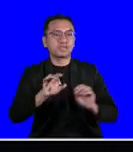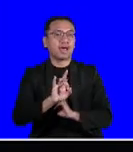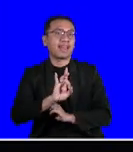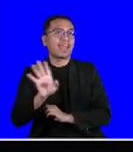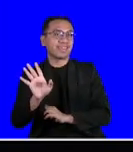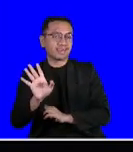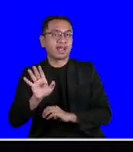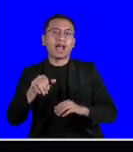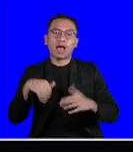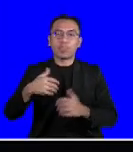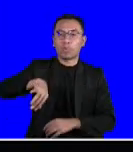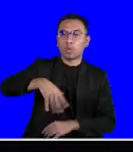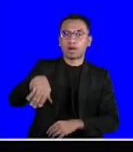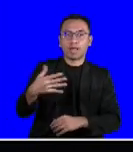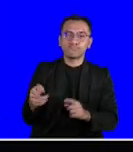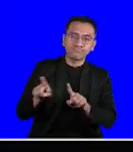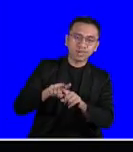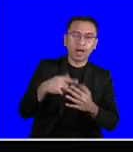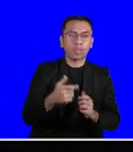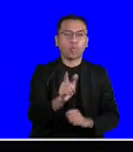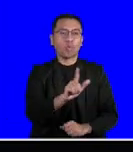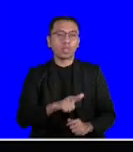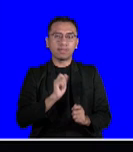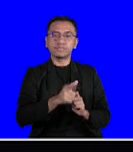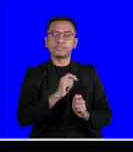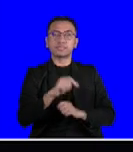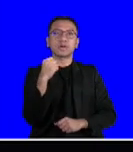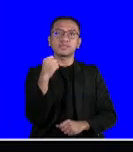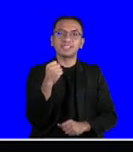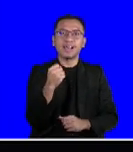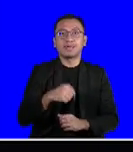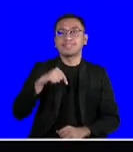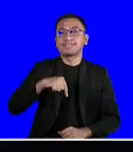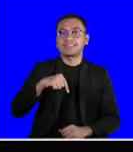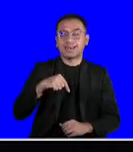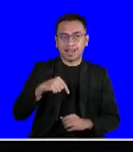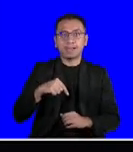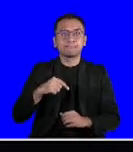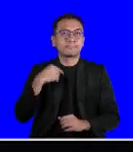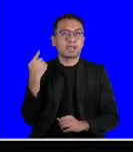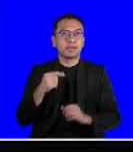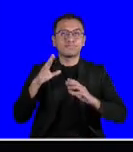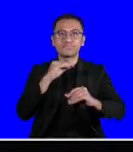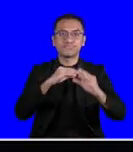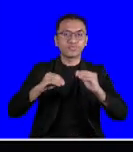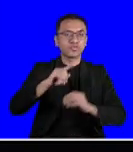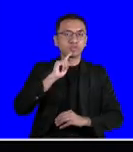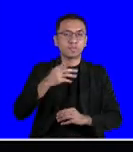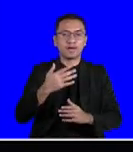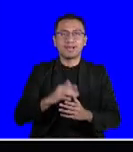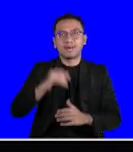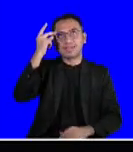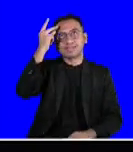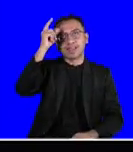keluarga, atau melunasi utang-utang, di episode kali ini, Infonomik akan membahas resolusi tahun depan